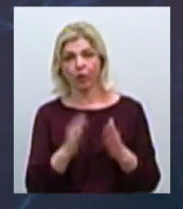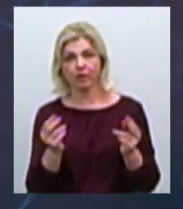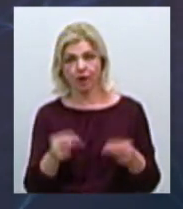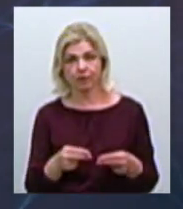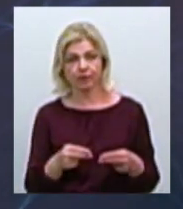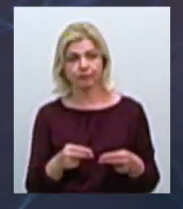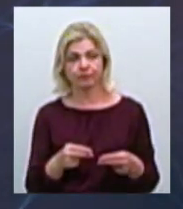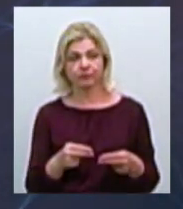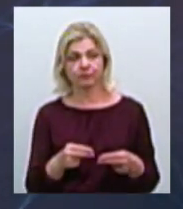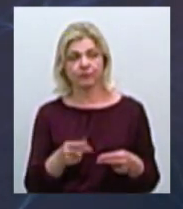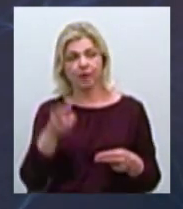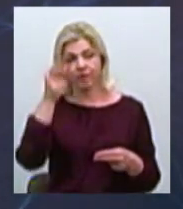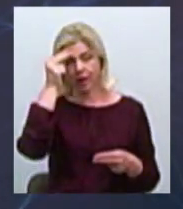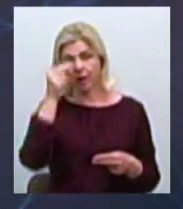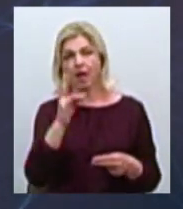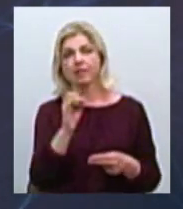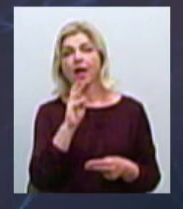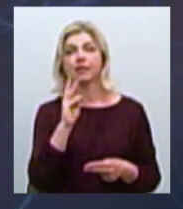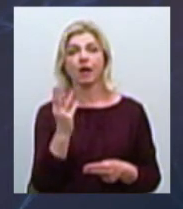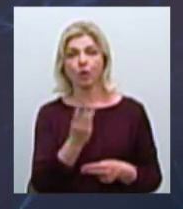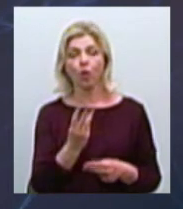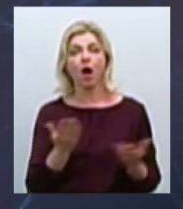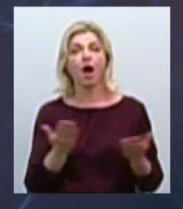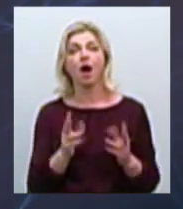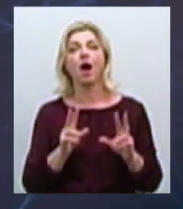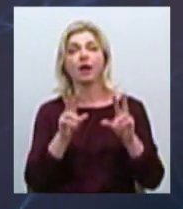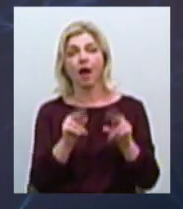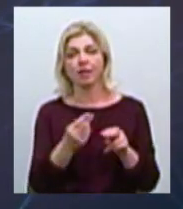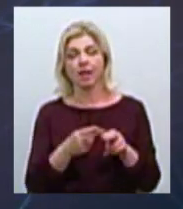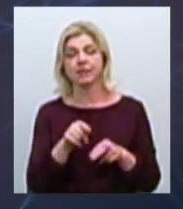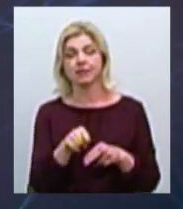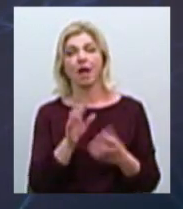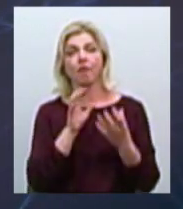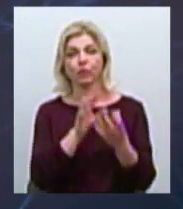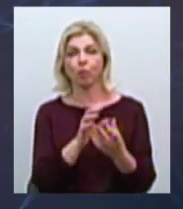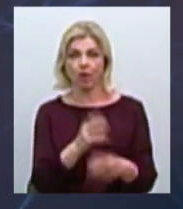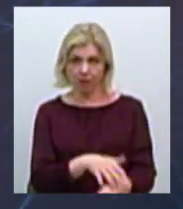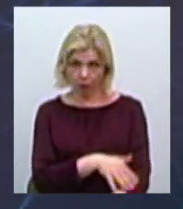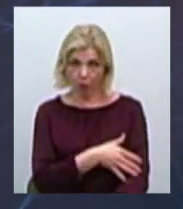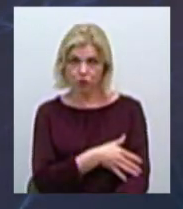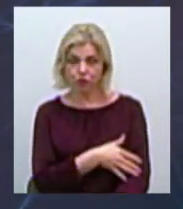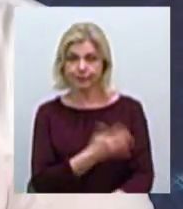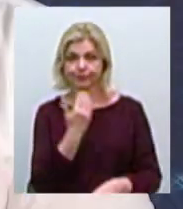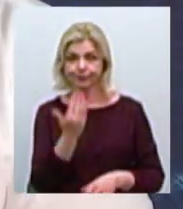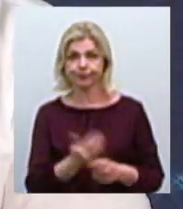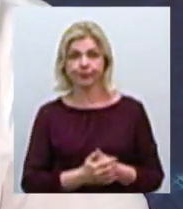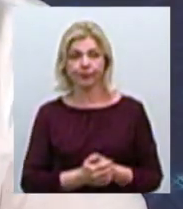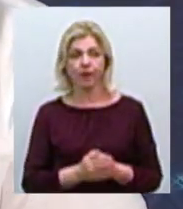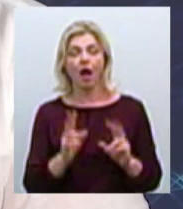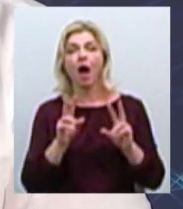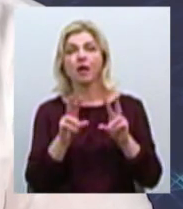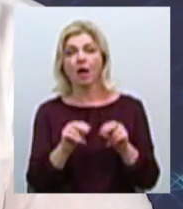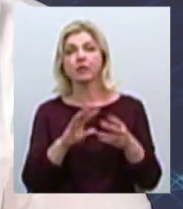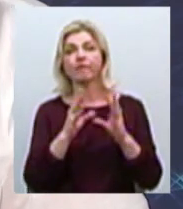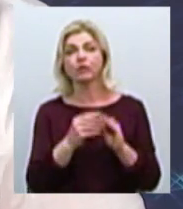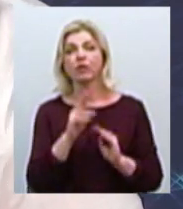угоді розрахована на 3 роки. А яка гарантія на ці автобуси? Ну, вона довше? Гарантія составляє 2